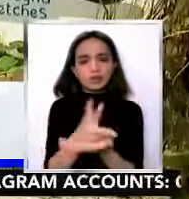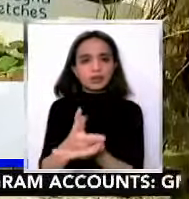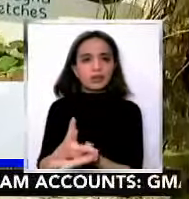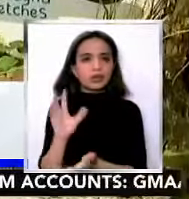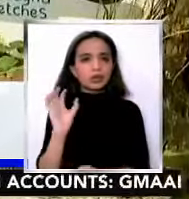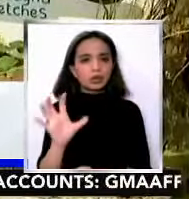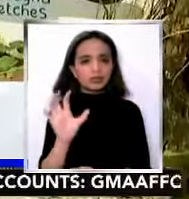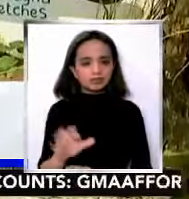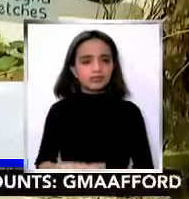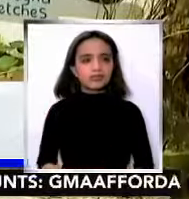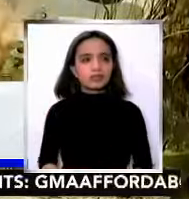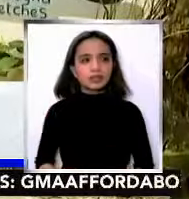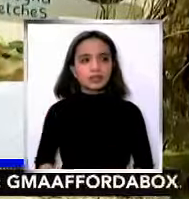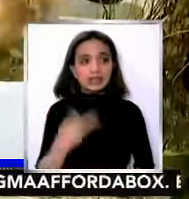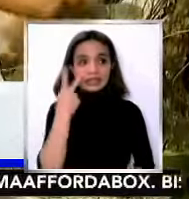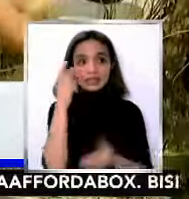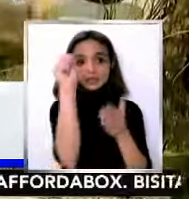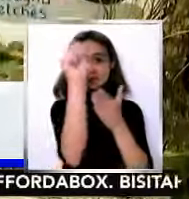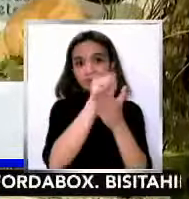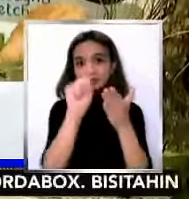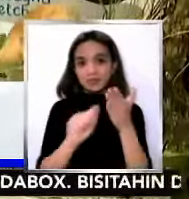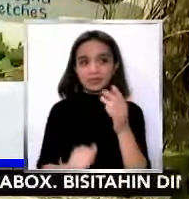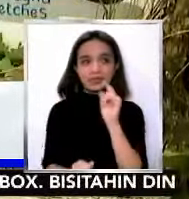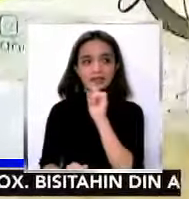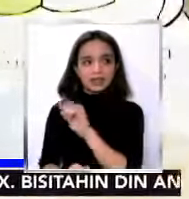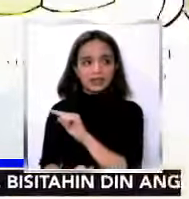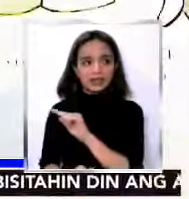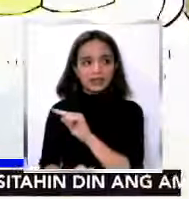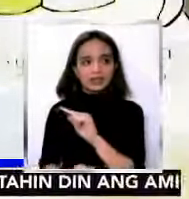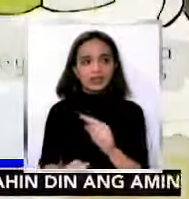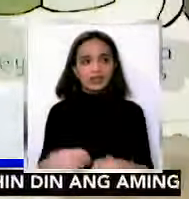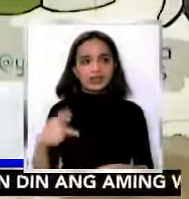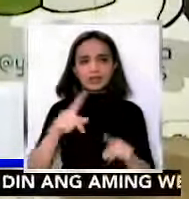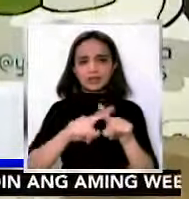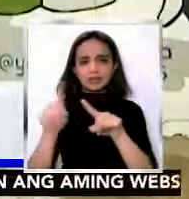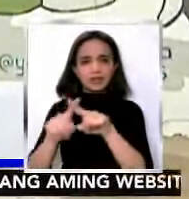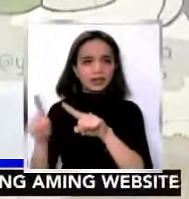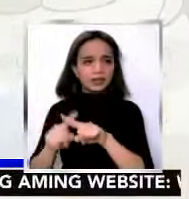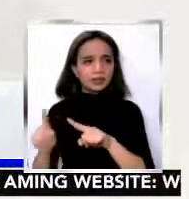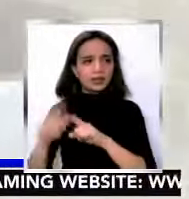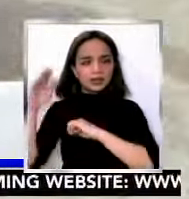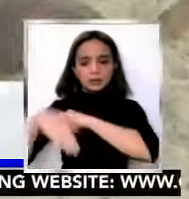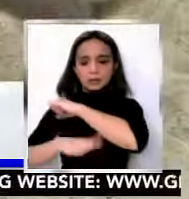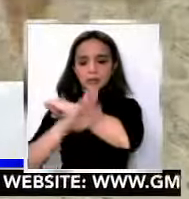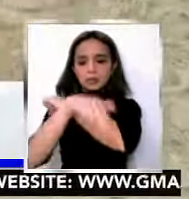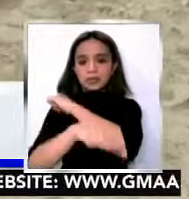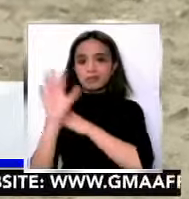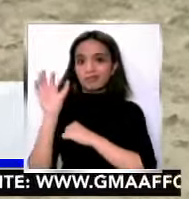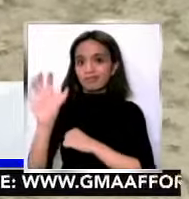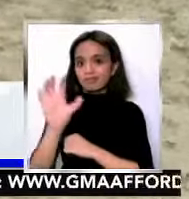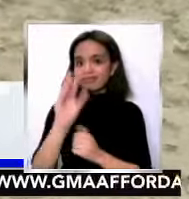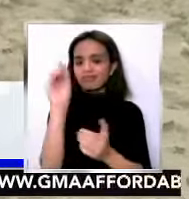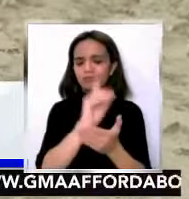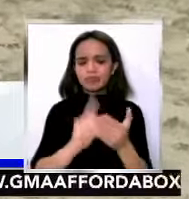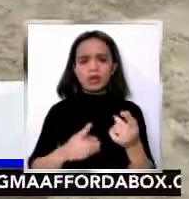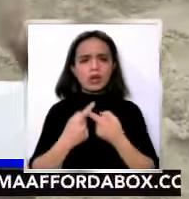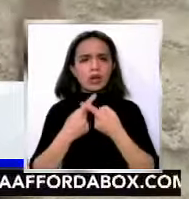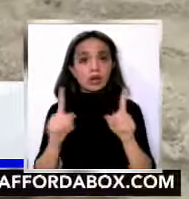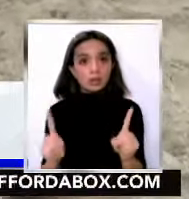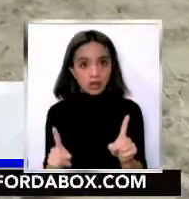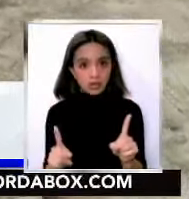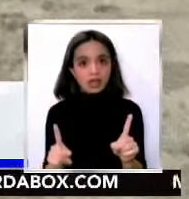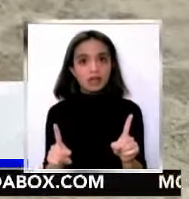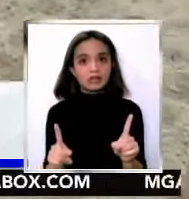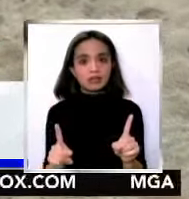Ang art wall nga na ito, sila Gordy, Pablo at iba pang beach dogs sa Baler ang disenyo. Pero bago nagpakitang gila sa surfing,